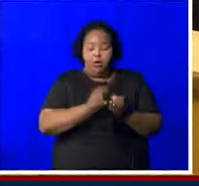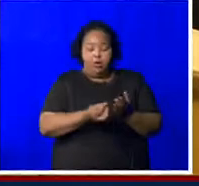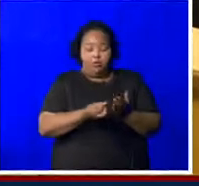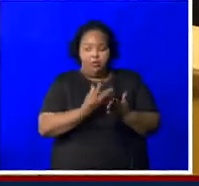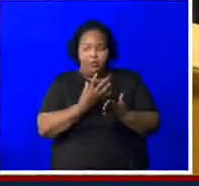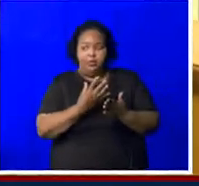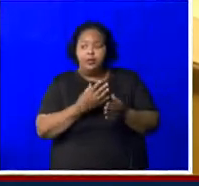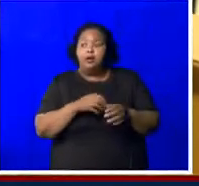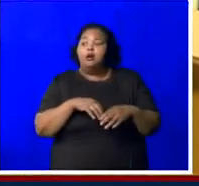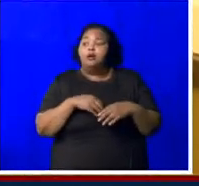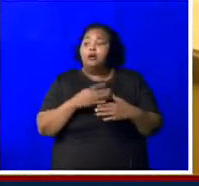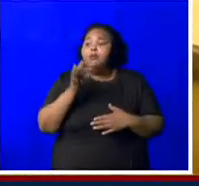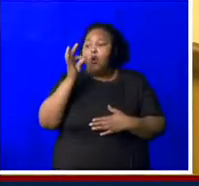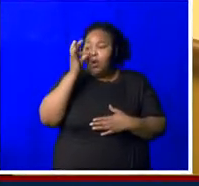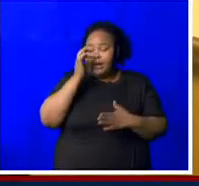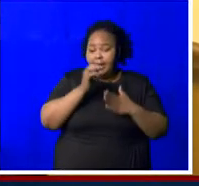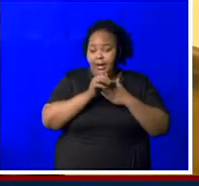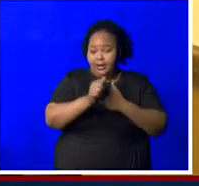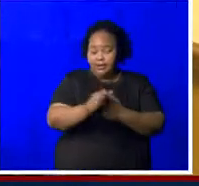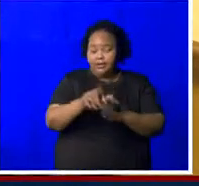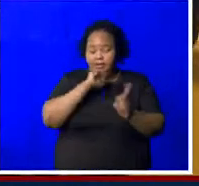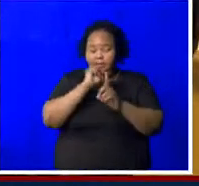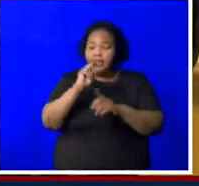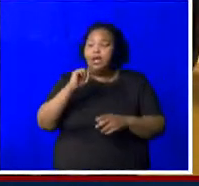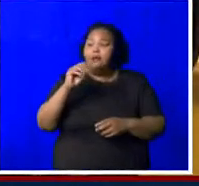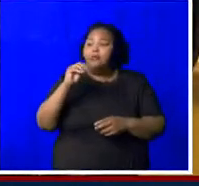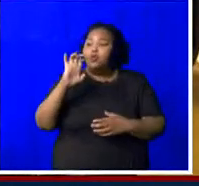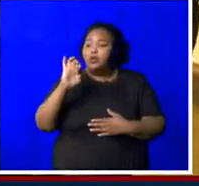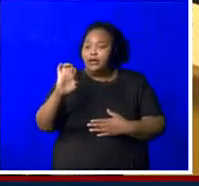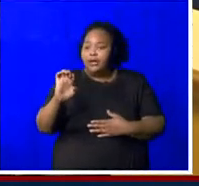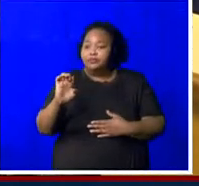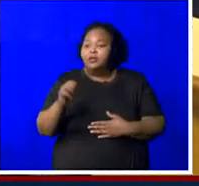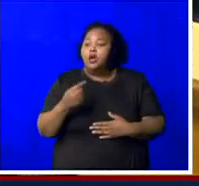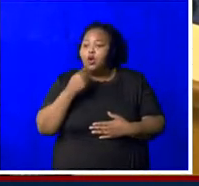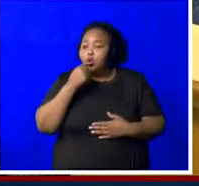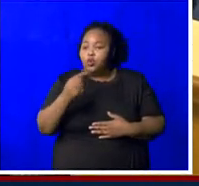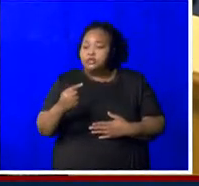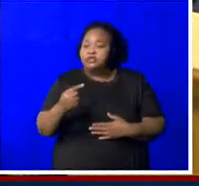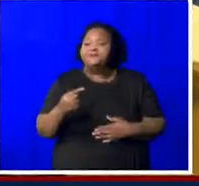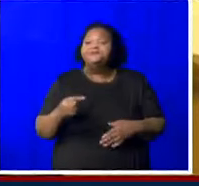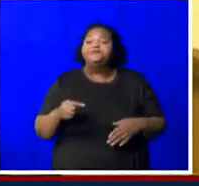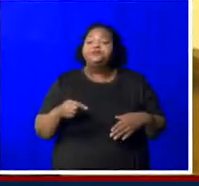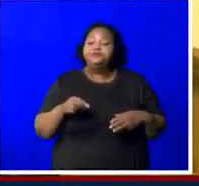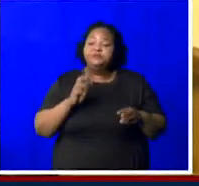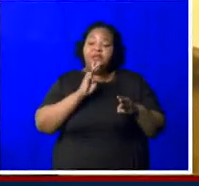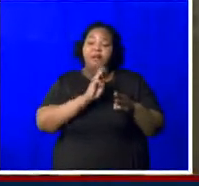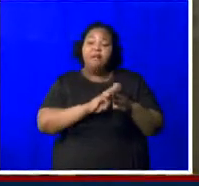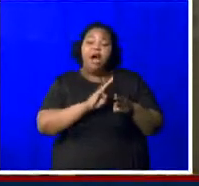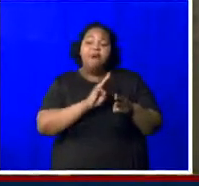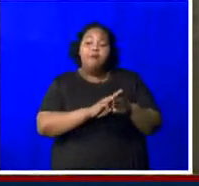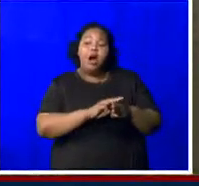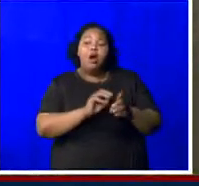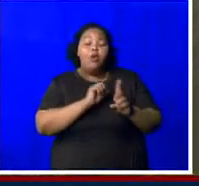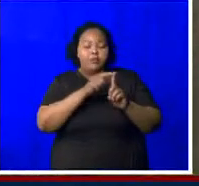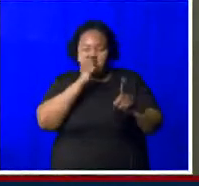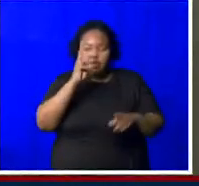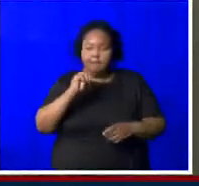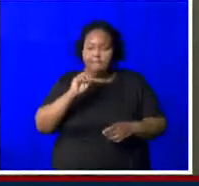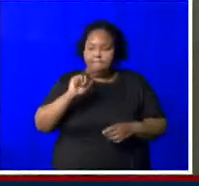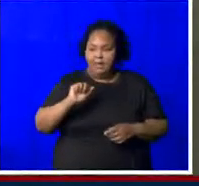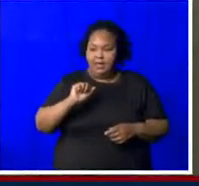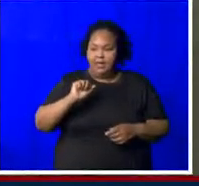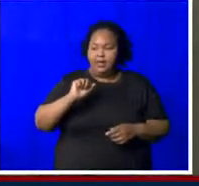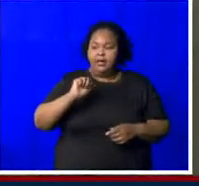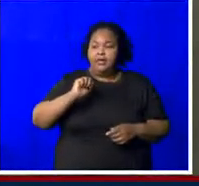ebaholela lezoni ikhomba ukuthi kulo mhlaba kwakhonta make wa Maggie osalakala ukuthi nanaye akasekho emhlabeni.